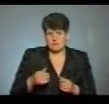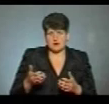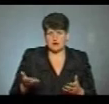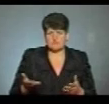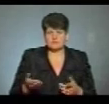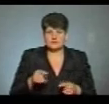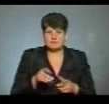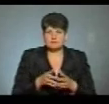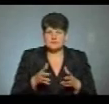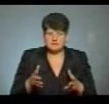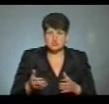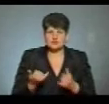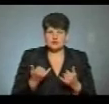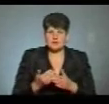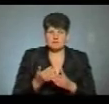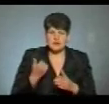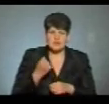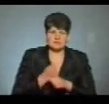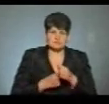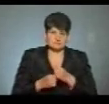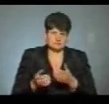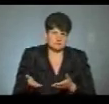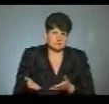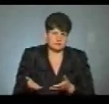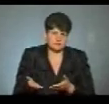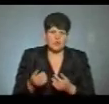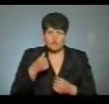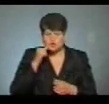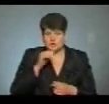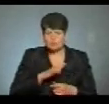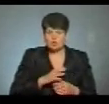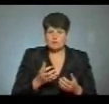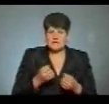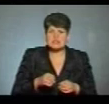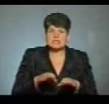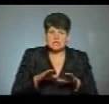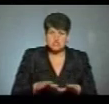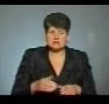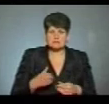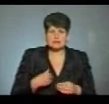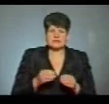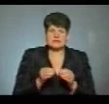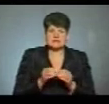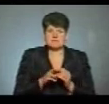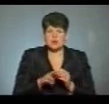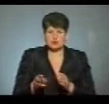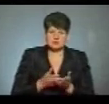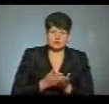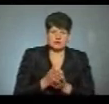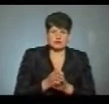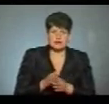що сьогодні напередодні Великодних свят. Тому вчора було прийнято рішення, і ми 10 мільйонів скерували на покриття